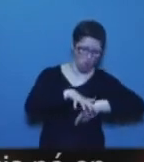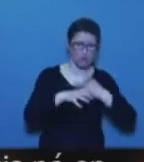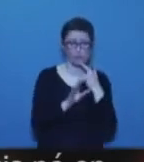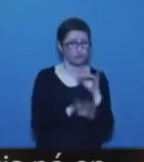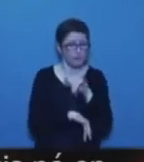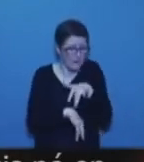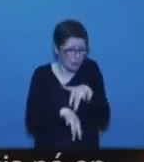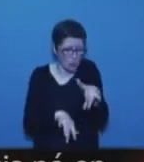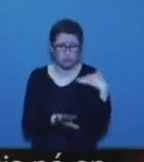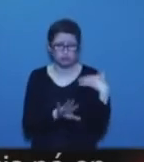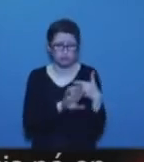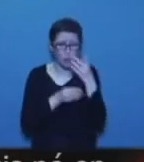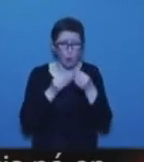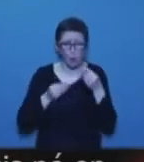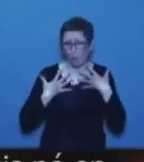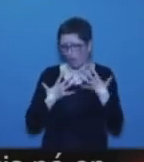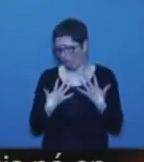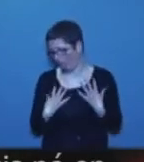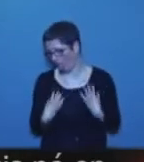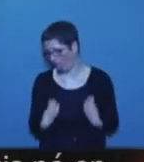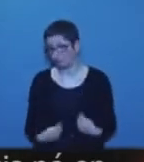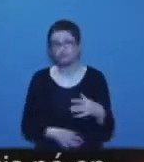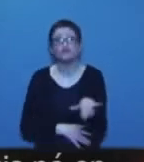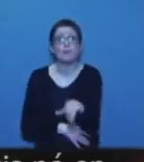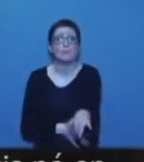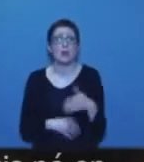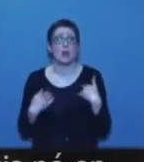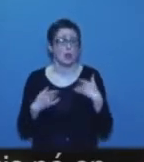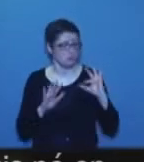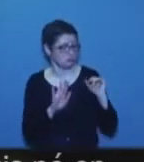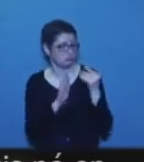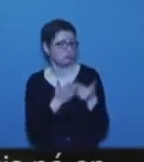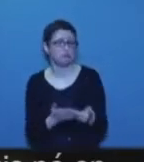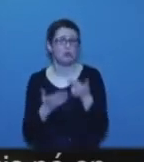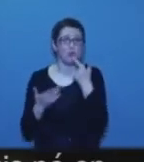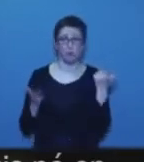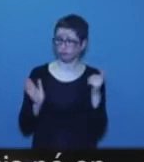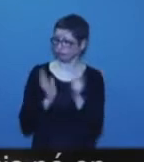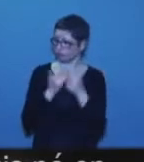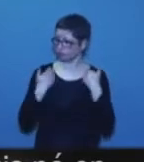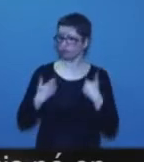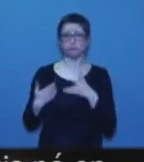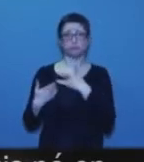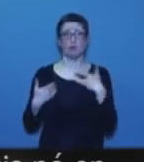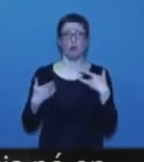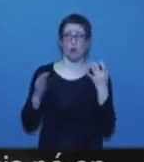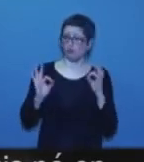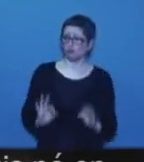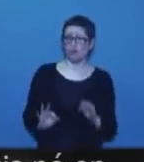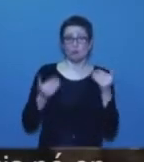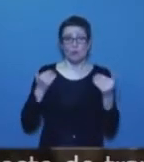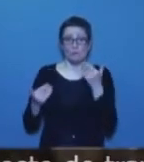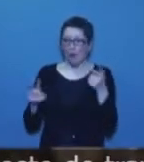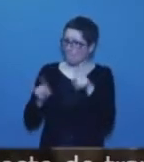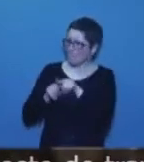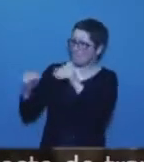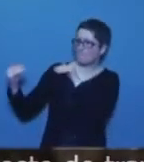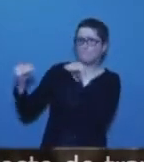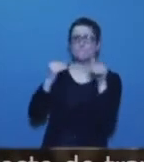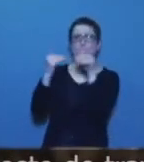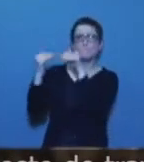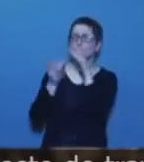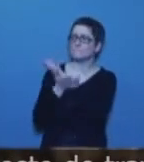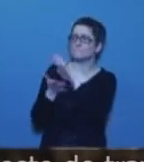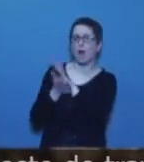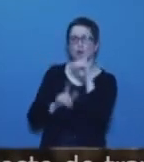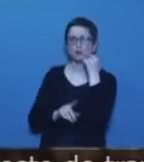ou brisé les jambes, ou épuisé. Alors je vais vous dire, je me porte beaucoup mieux que beaucoup d'hommes de mon âge. Non pour